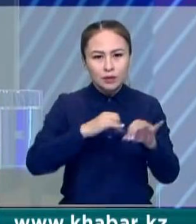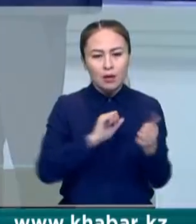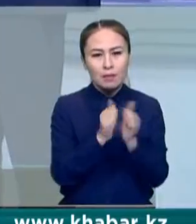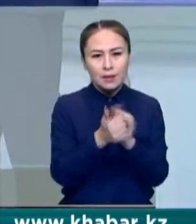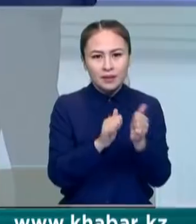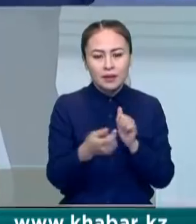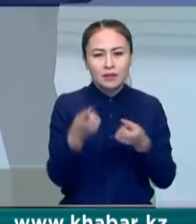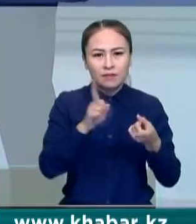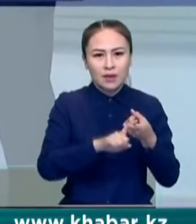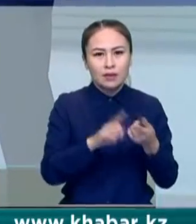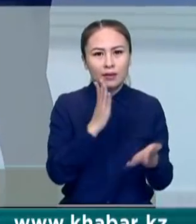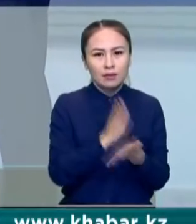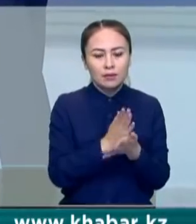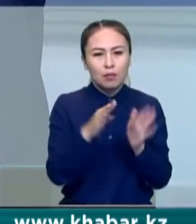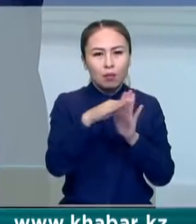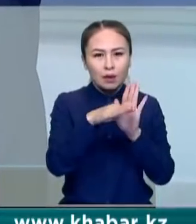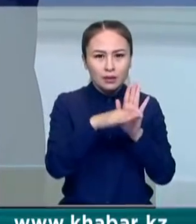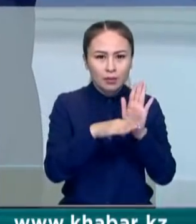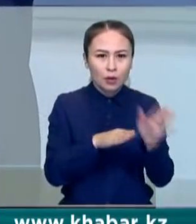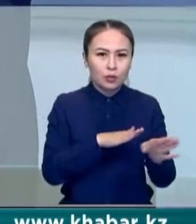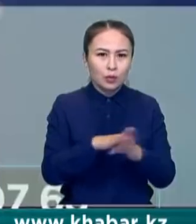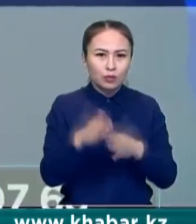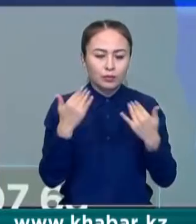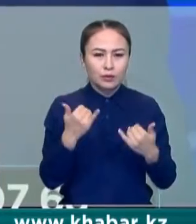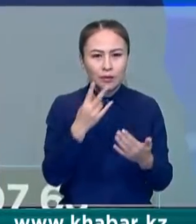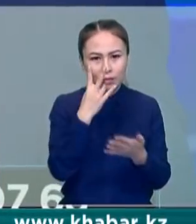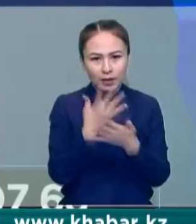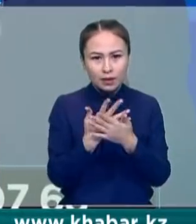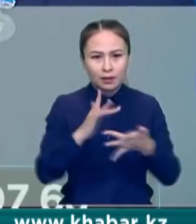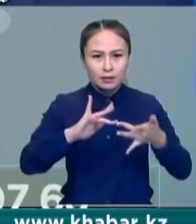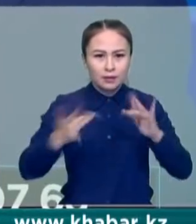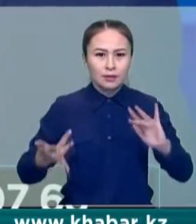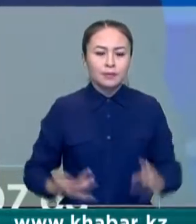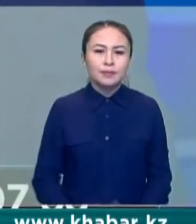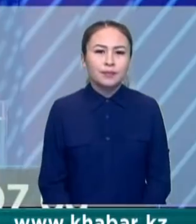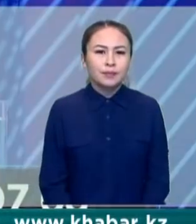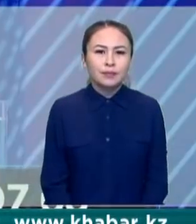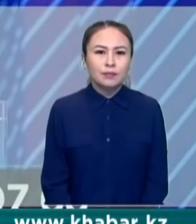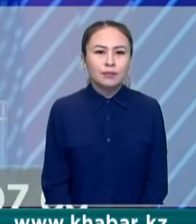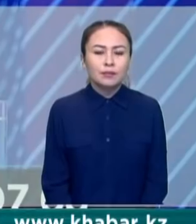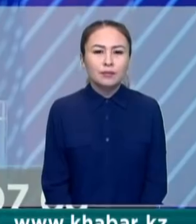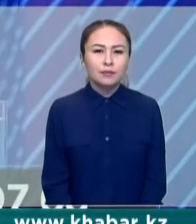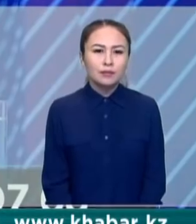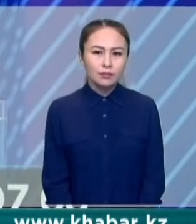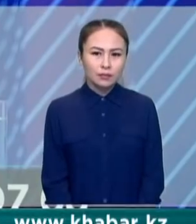дегенде пікір бар. Бағдарламаның толық нұсқасын біздің арнаның сайтынан көре аласыздар.